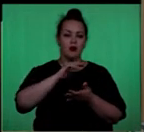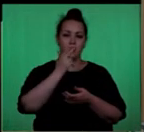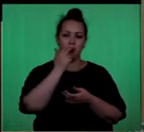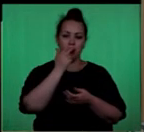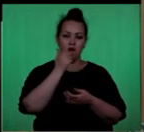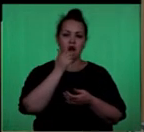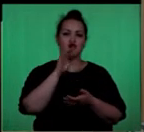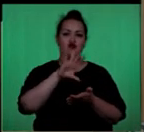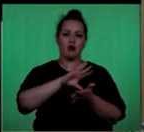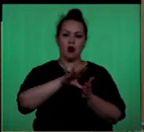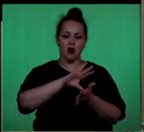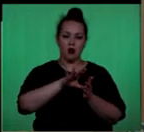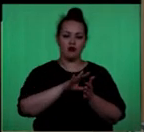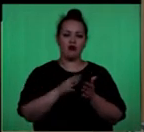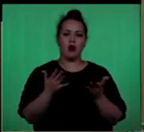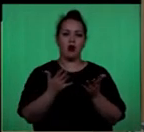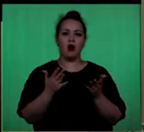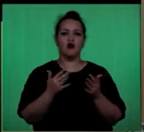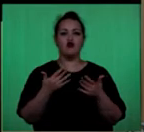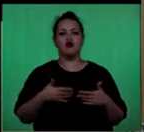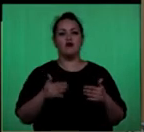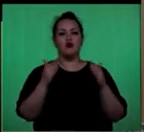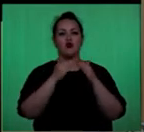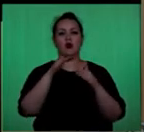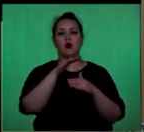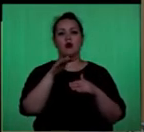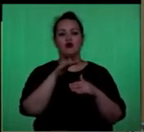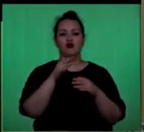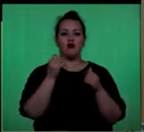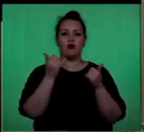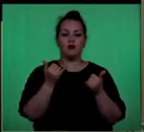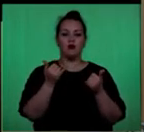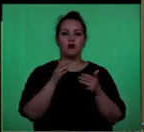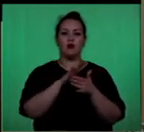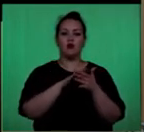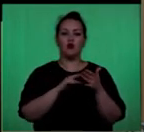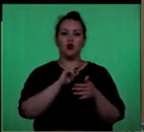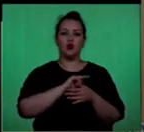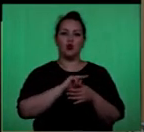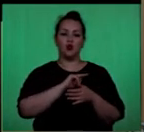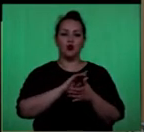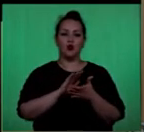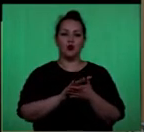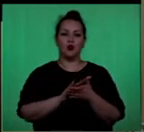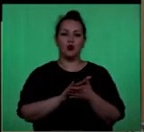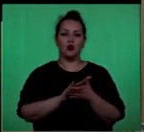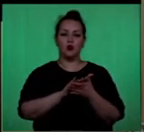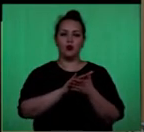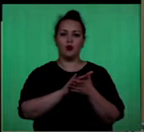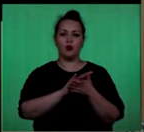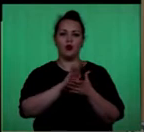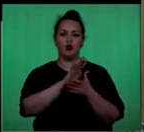часть мы с вами прочитали и закрепили сегодня продолжаем работать проходим